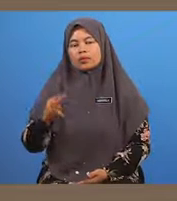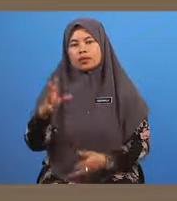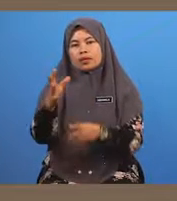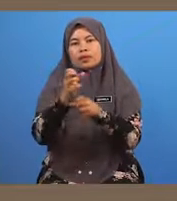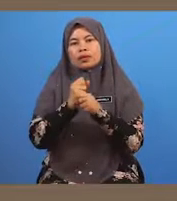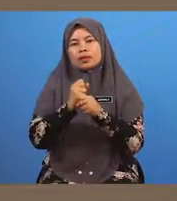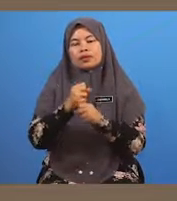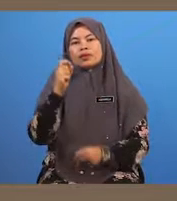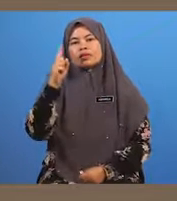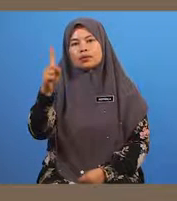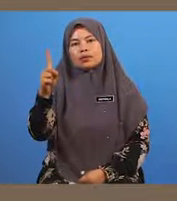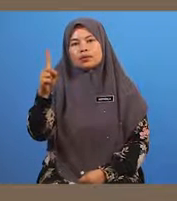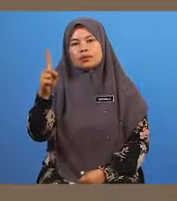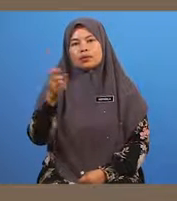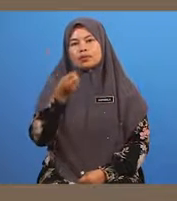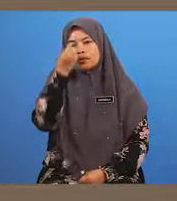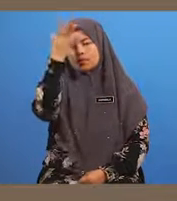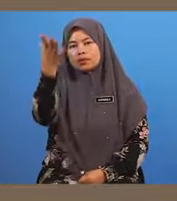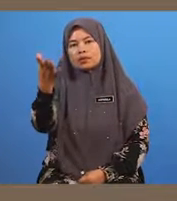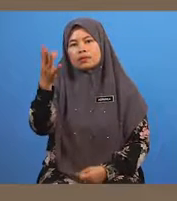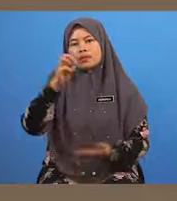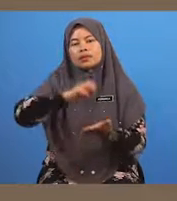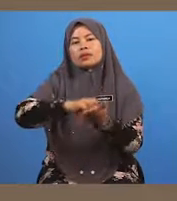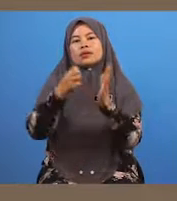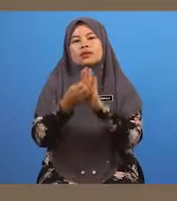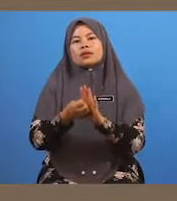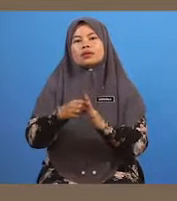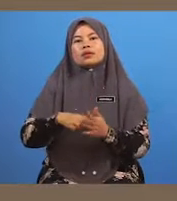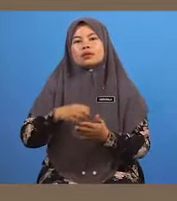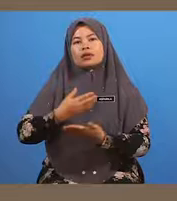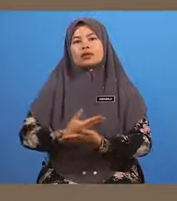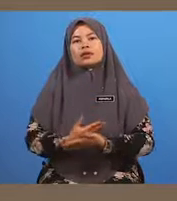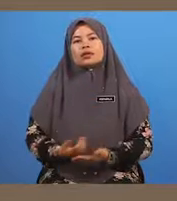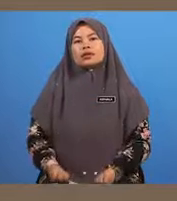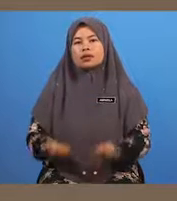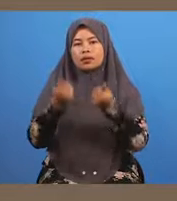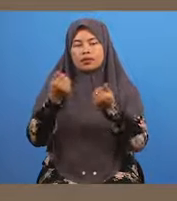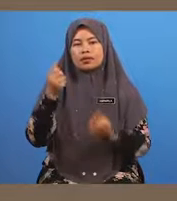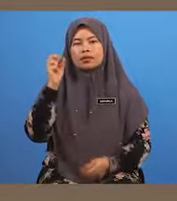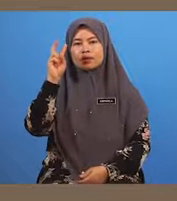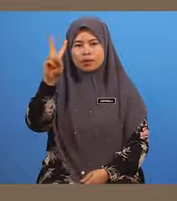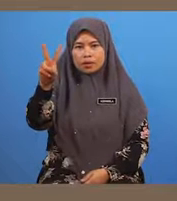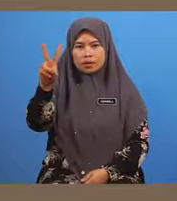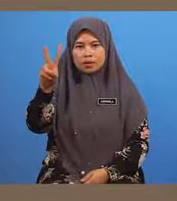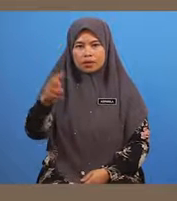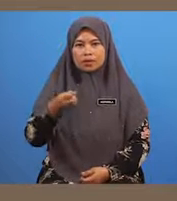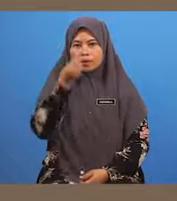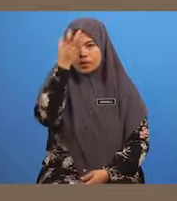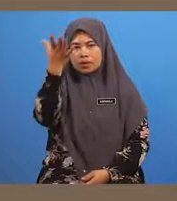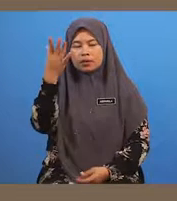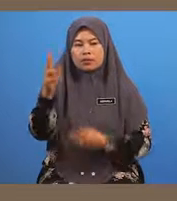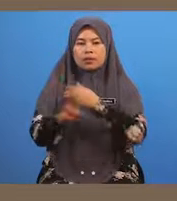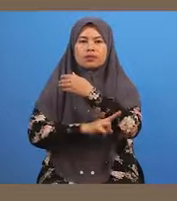pertama, menyatakan pengertian anak angkat. Kedua, menyatakan hukum mengambil anak